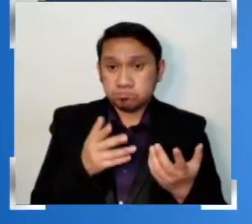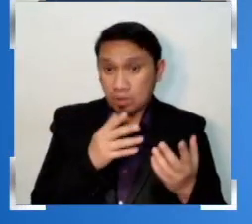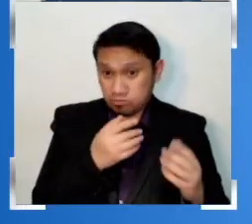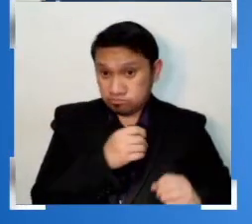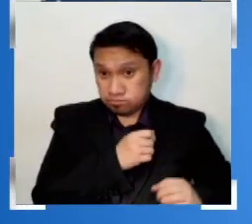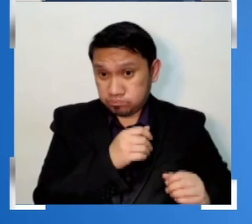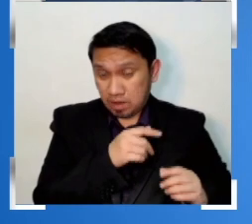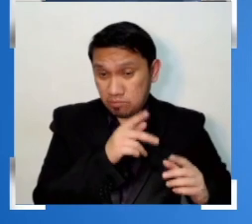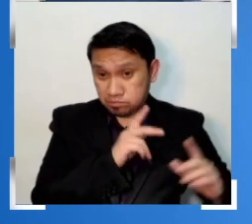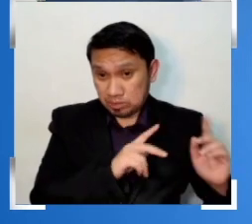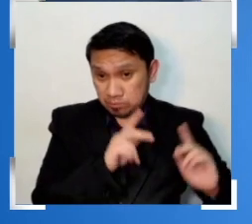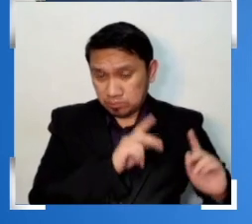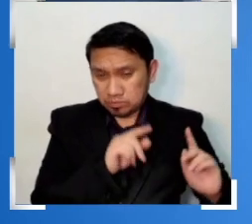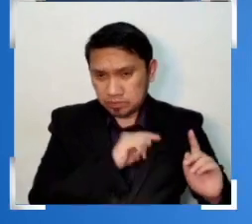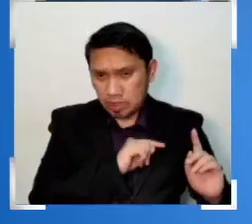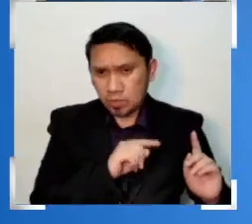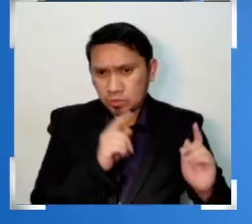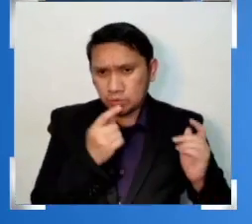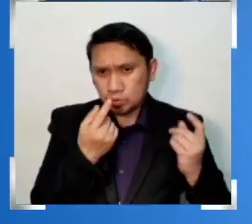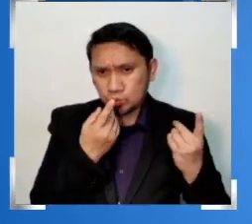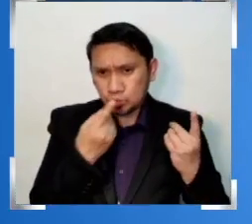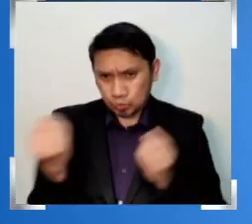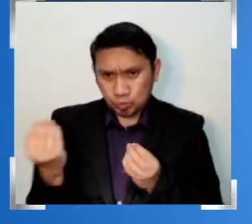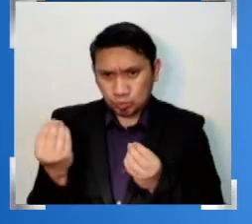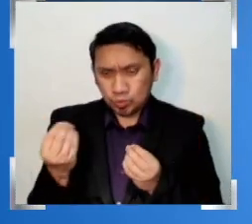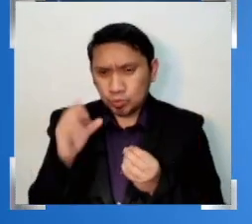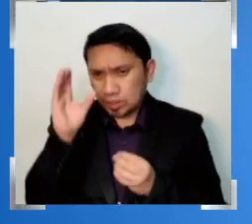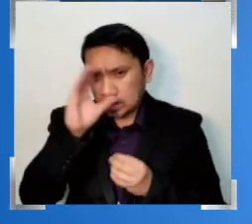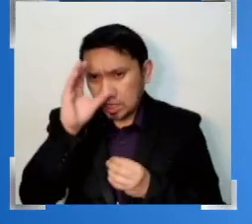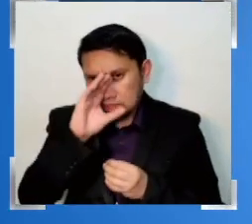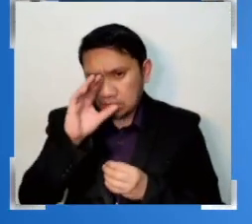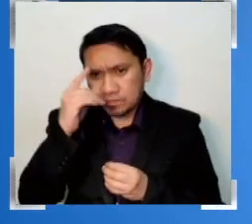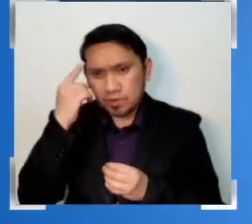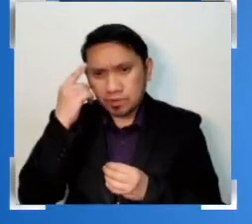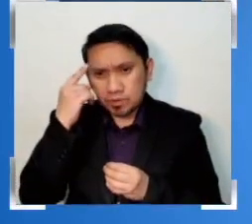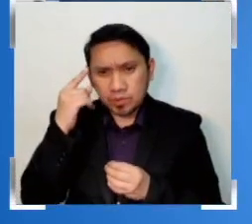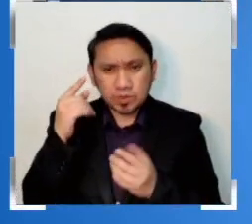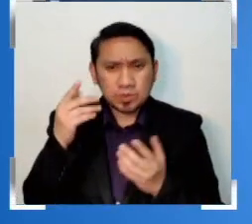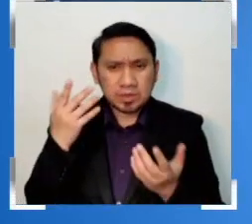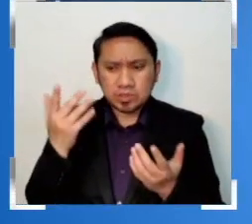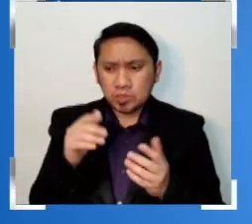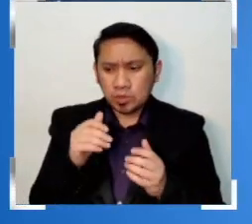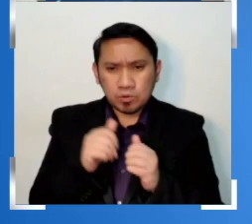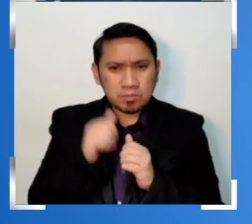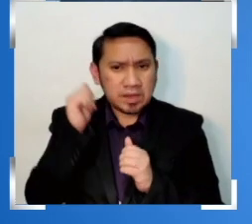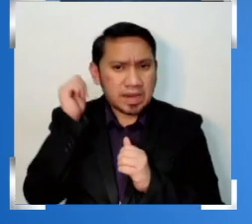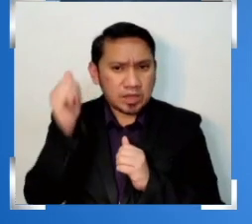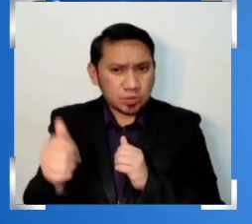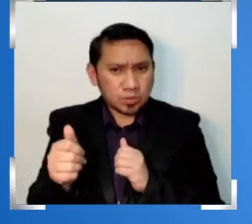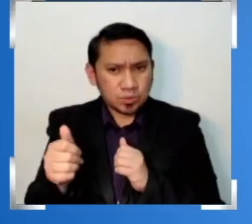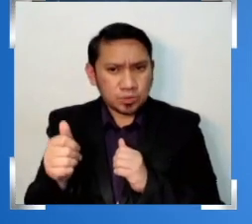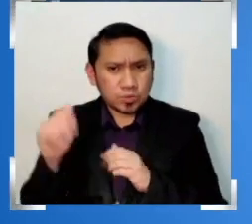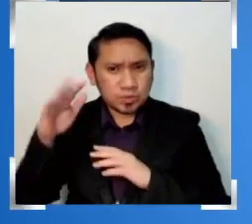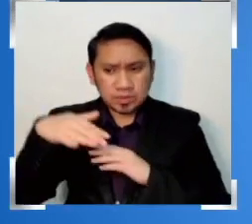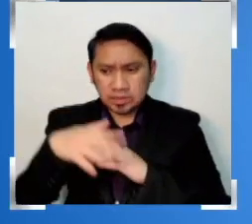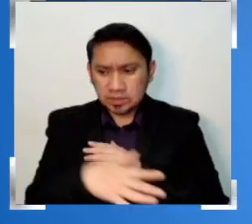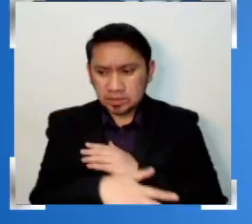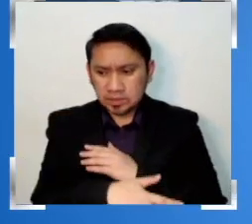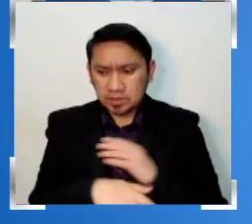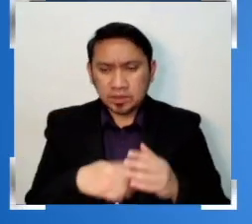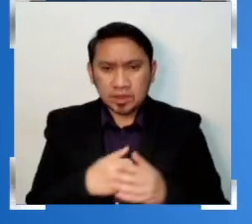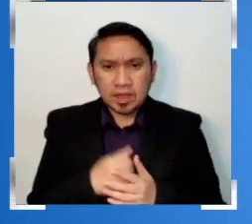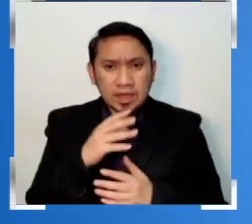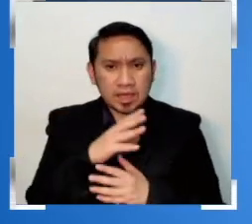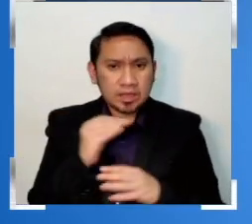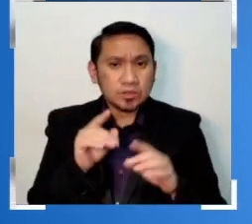and rescue na dun sa last known location. Medyo malayo to sa shore and mga medyo